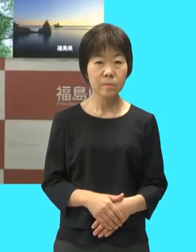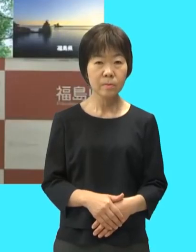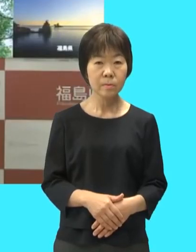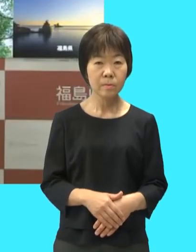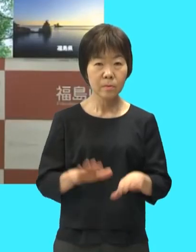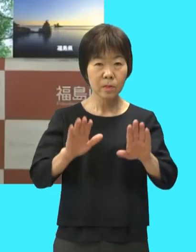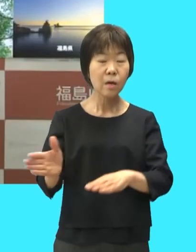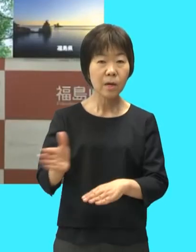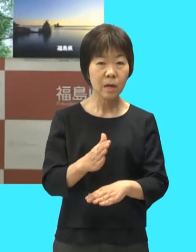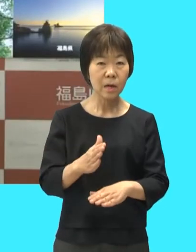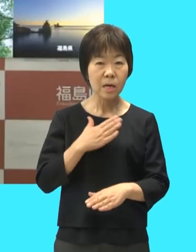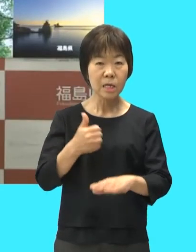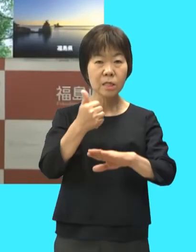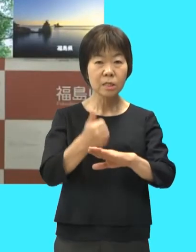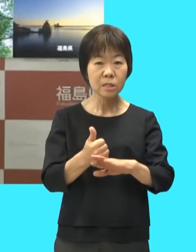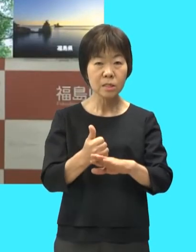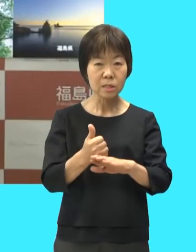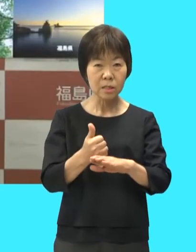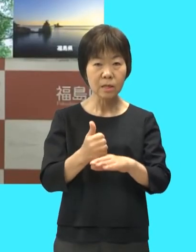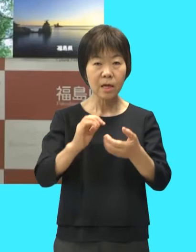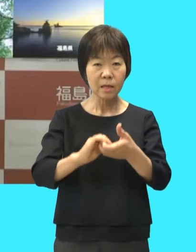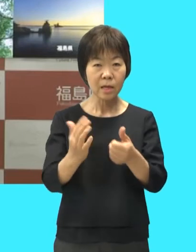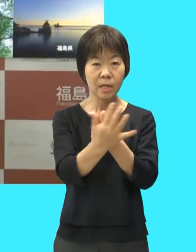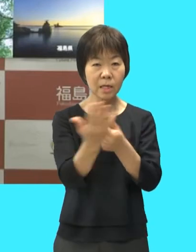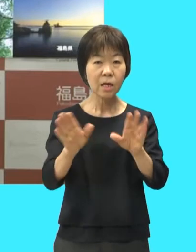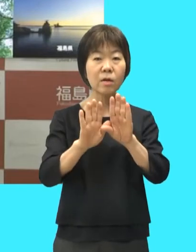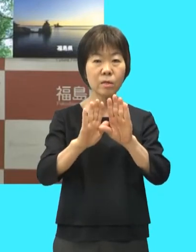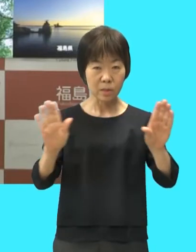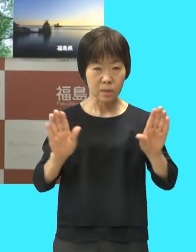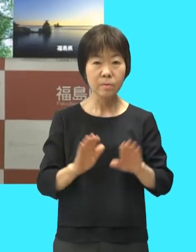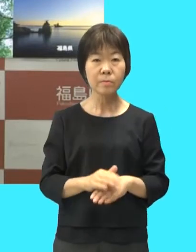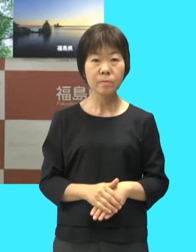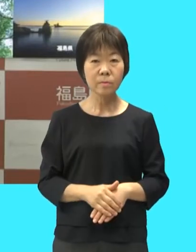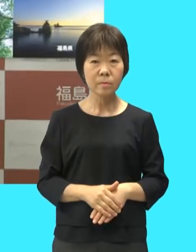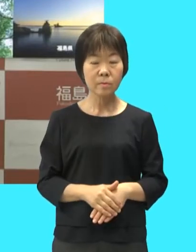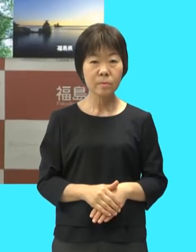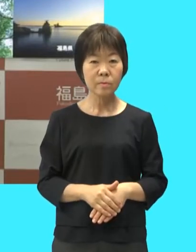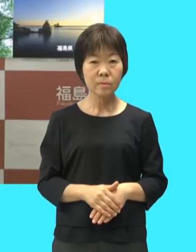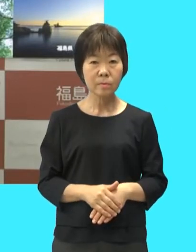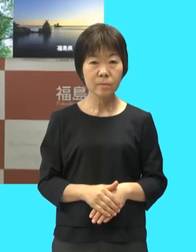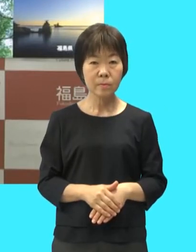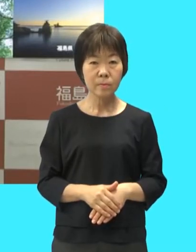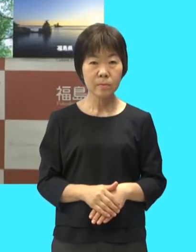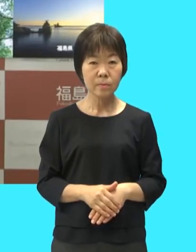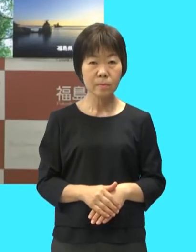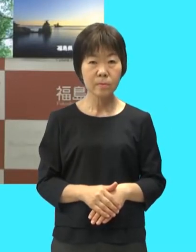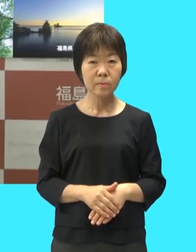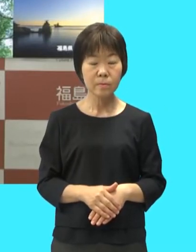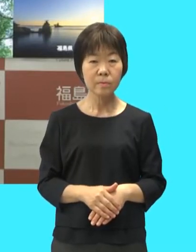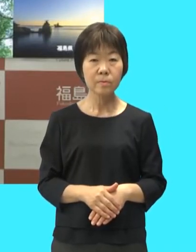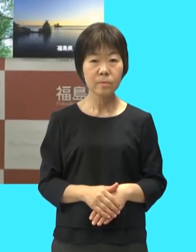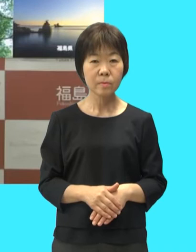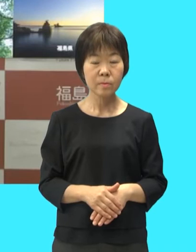ただいまから知事定例記者会見を始めます。ご質問のある方は挙手をお願いします。またご質問の際は社名とお名前をおっしゃって